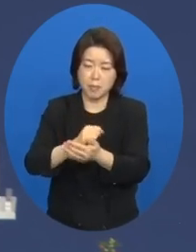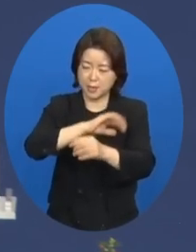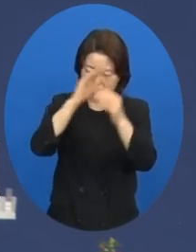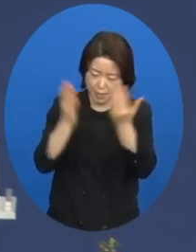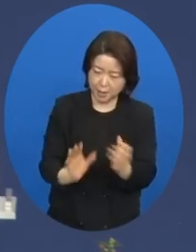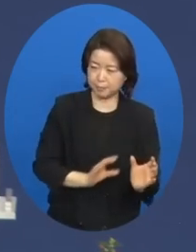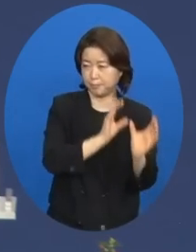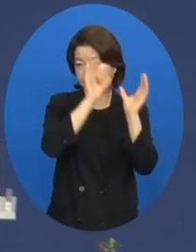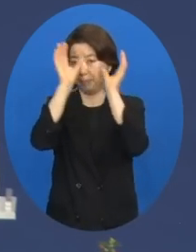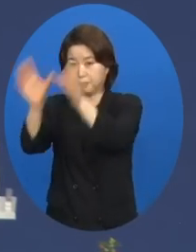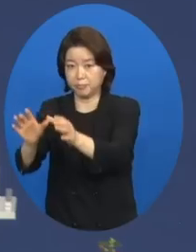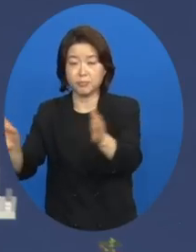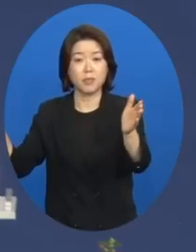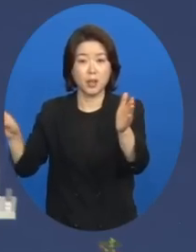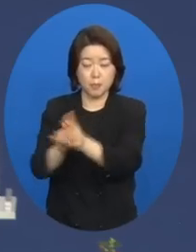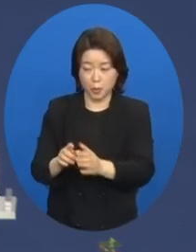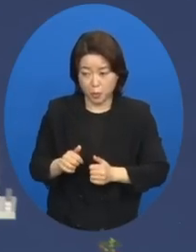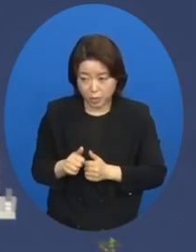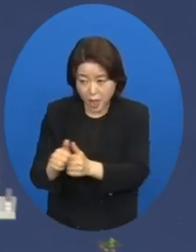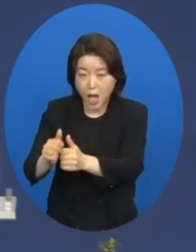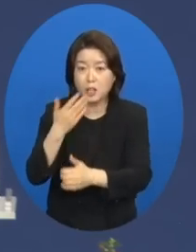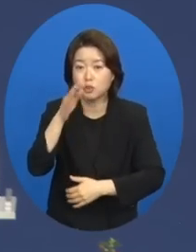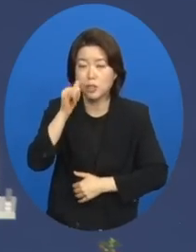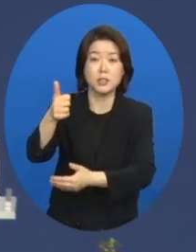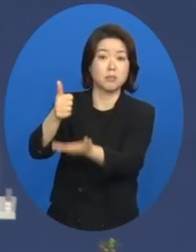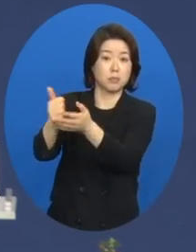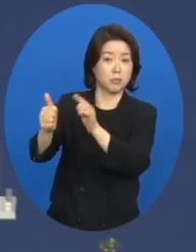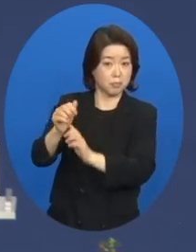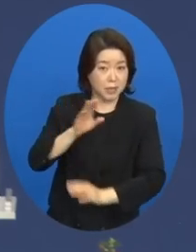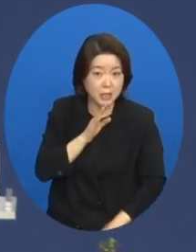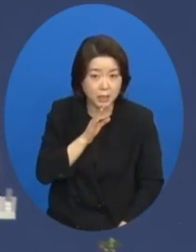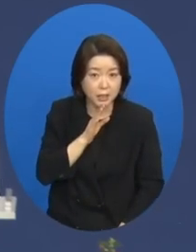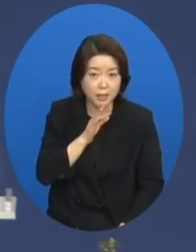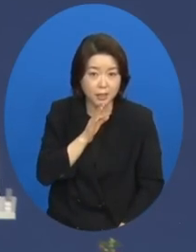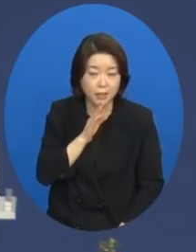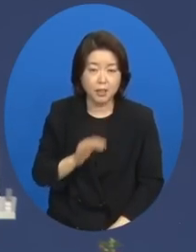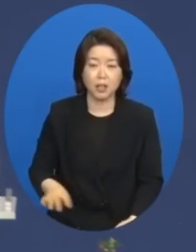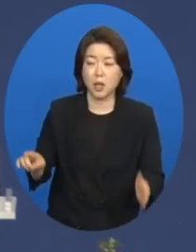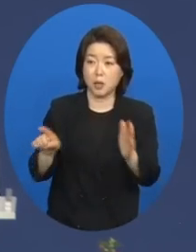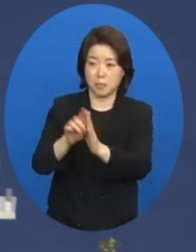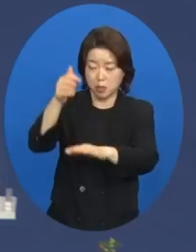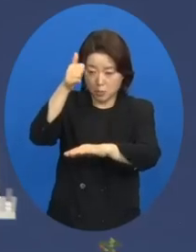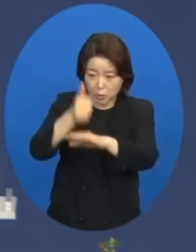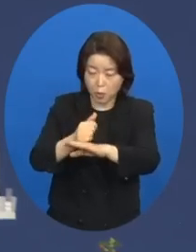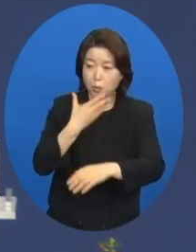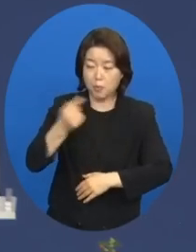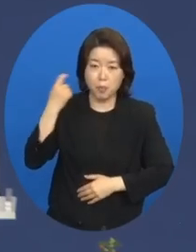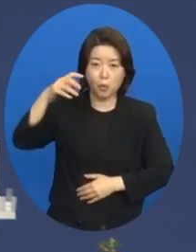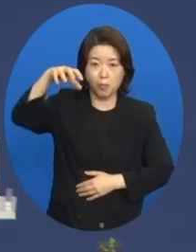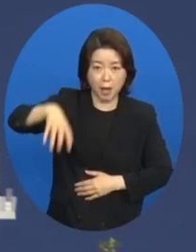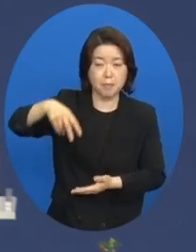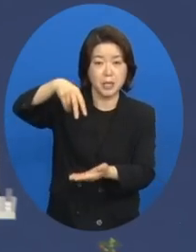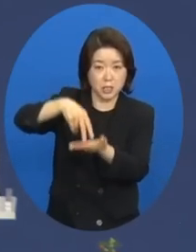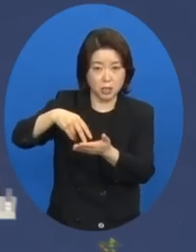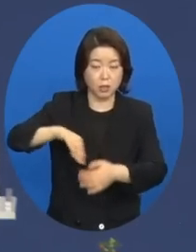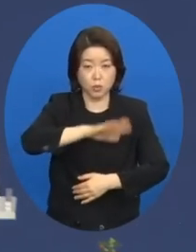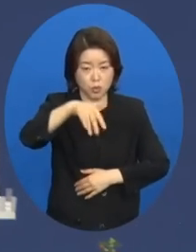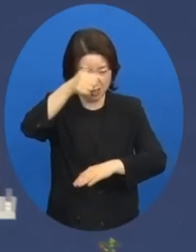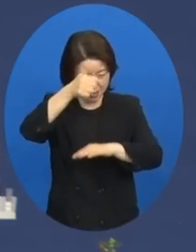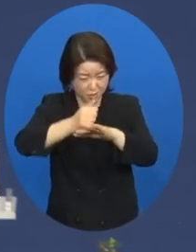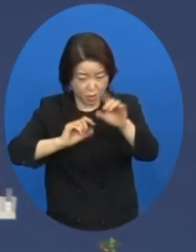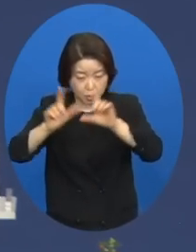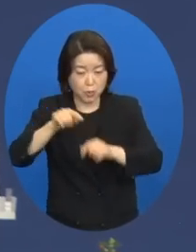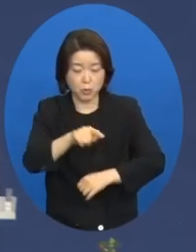걸고 믿고 따라올 수 있는 분이냐 이 말이에요. 믿음의 결국 복음 앞에 선 우리의 믿음의 결국은